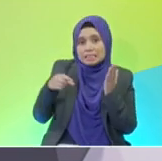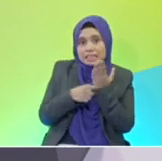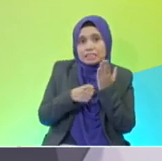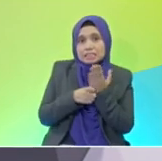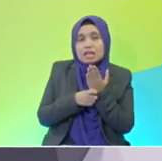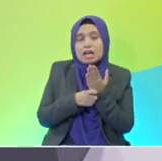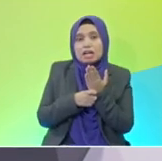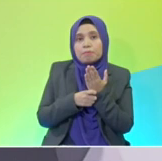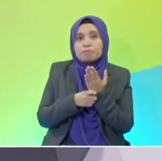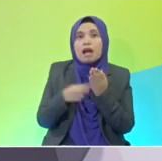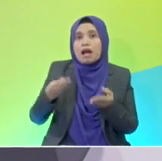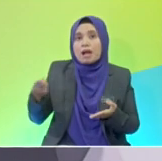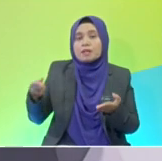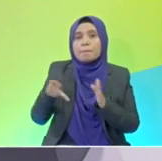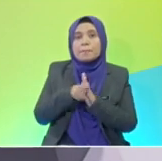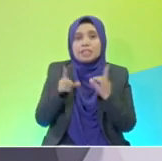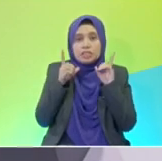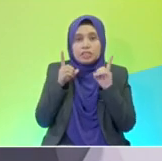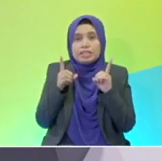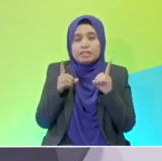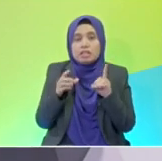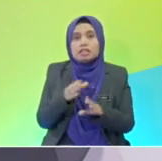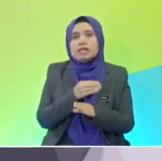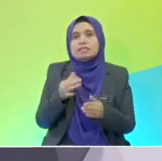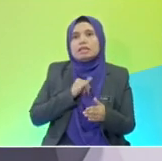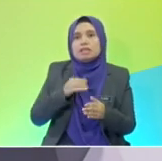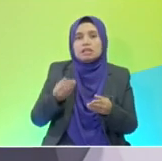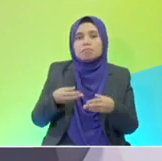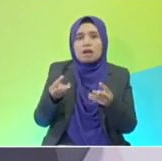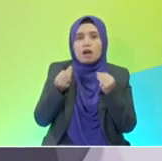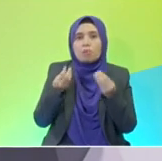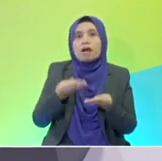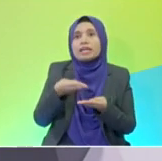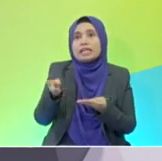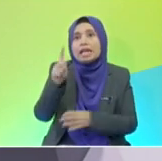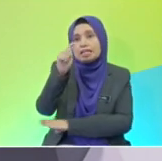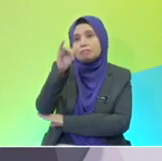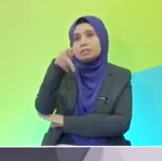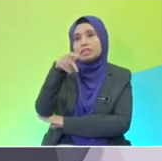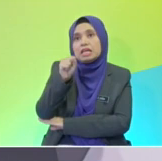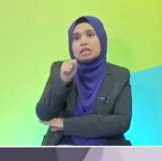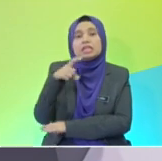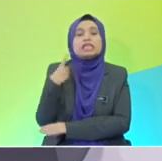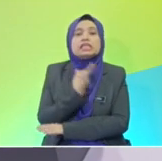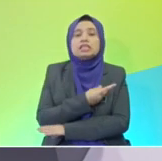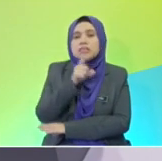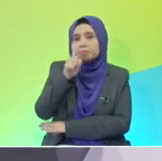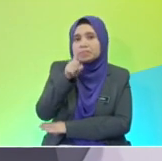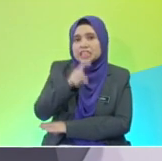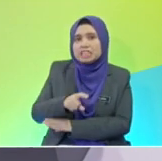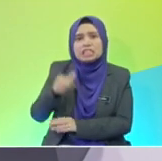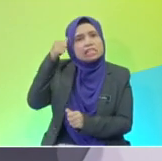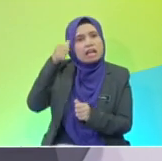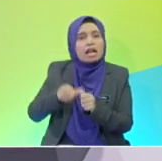dan satu lagi saya nak bagi tips Oke untuk menjawab soal lain sebenarnya kita ingat semua